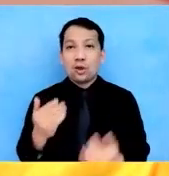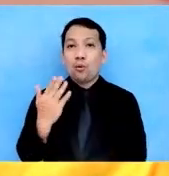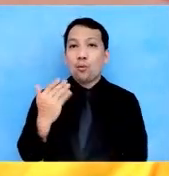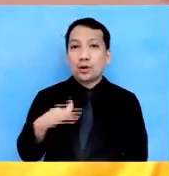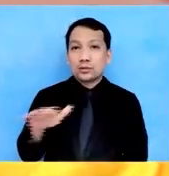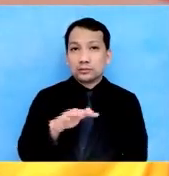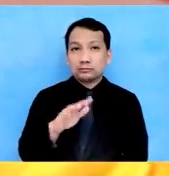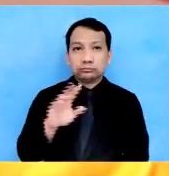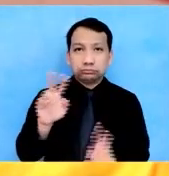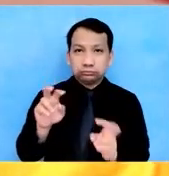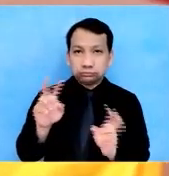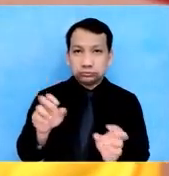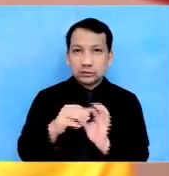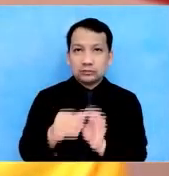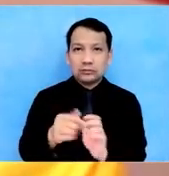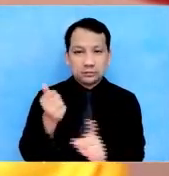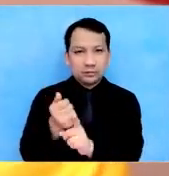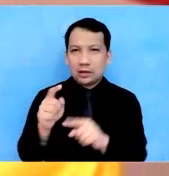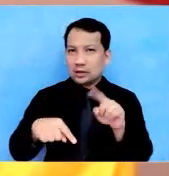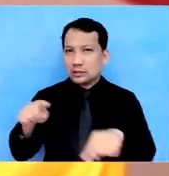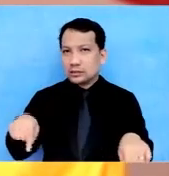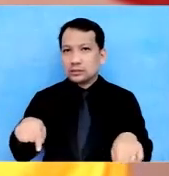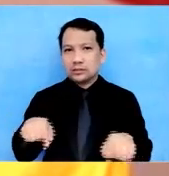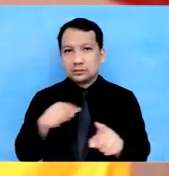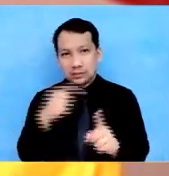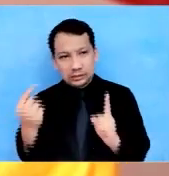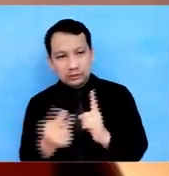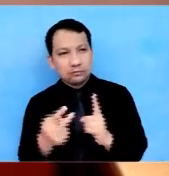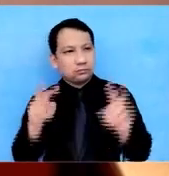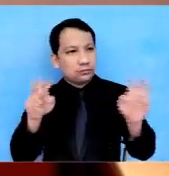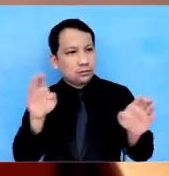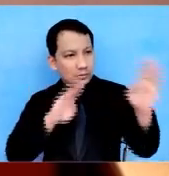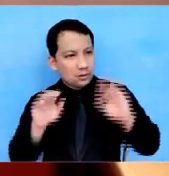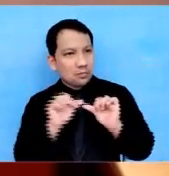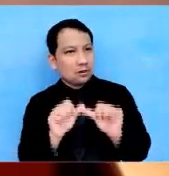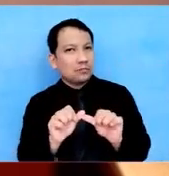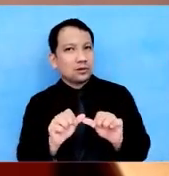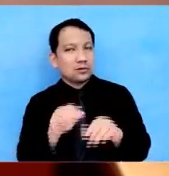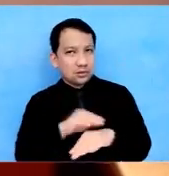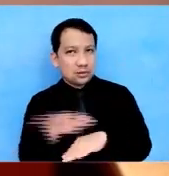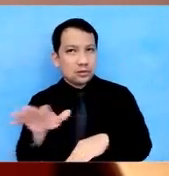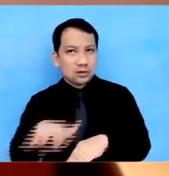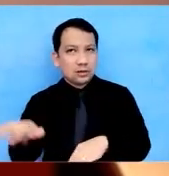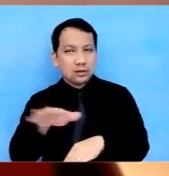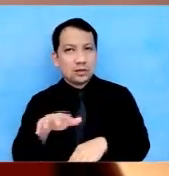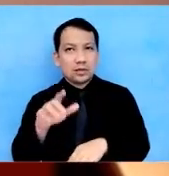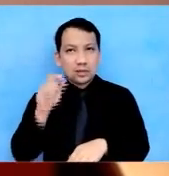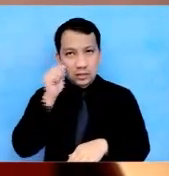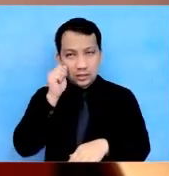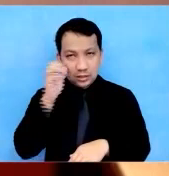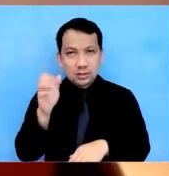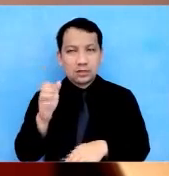yung mga issue pwede mong atakihin sa napakaraming anggulo, di ba? So yung mga tagapayo natin plus si Alex plus